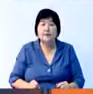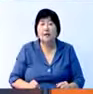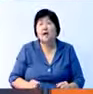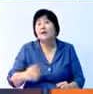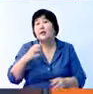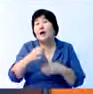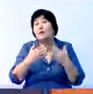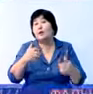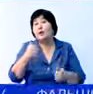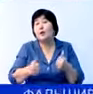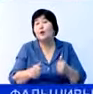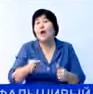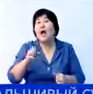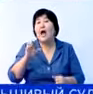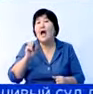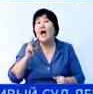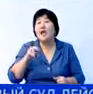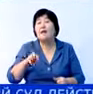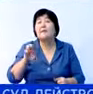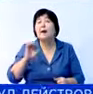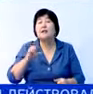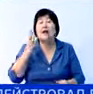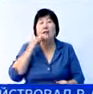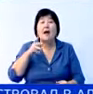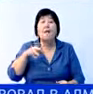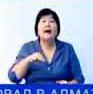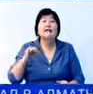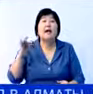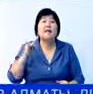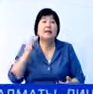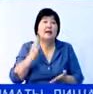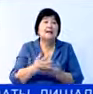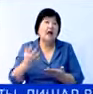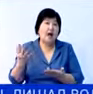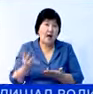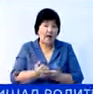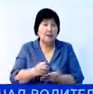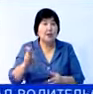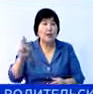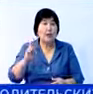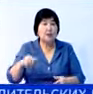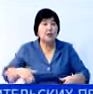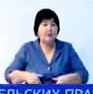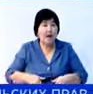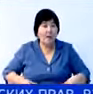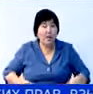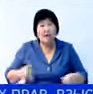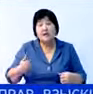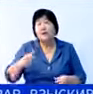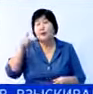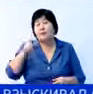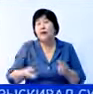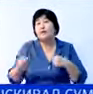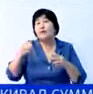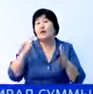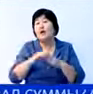На международном турнире «Алем Барысы» в Алматы наш борец Максат Исагабылов стал обладателем бронзового пояса. Сегодня Палуан вернулся